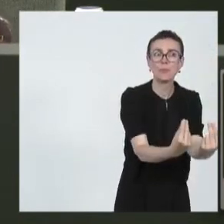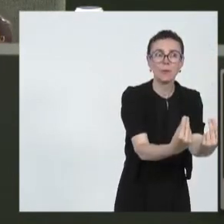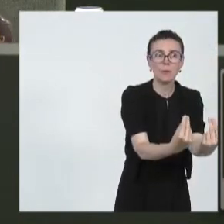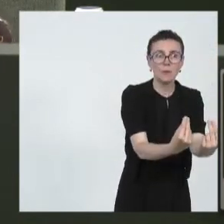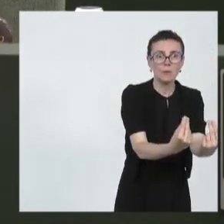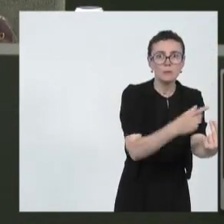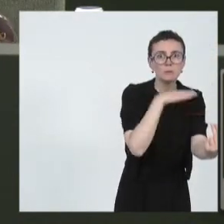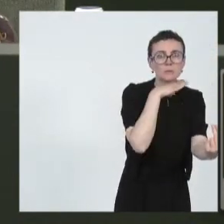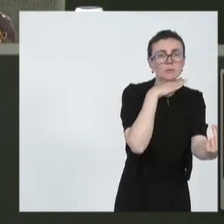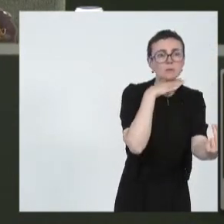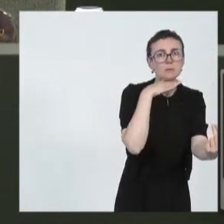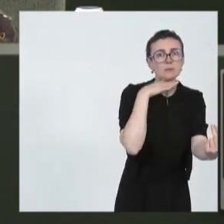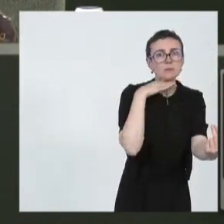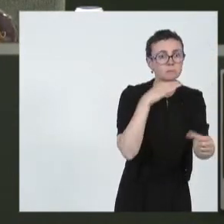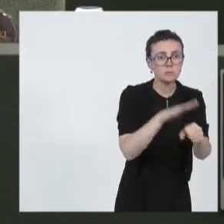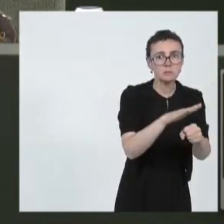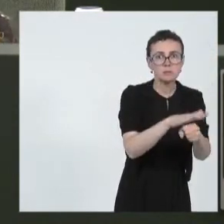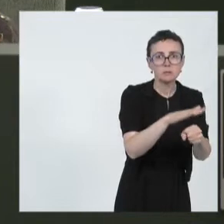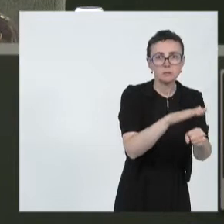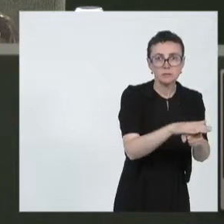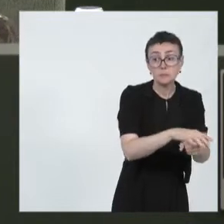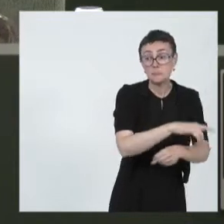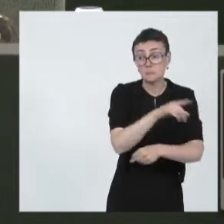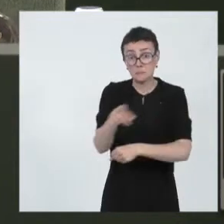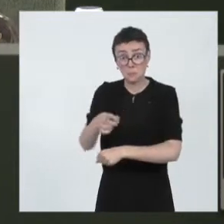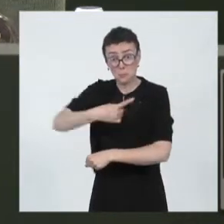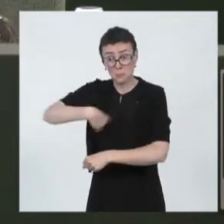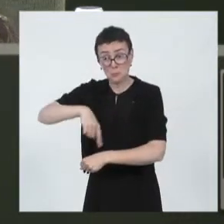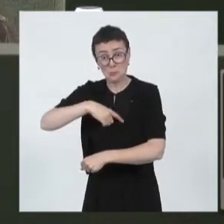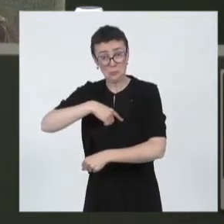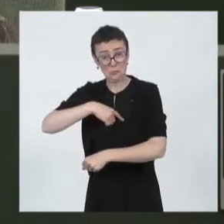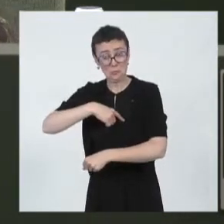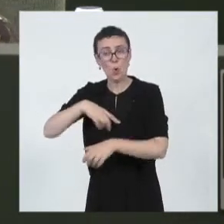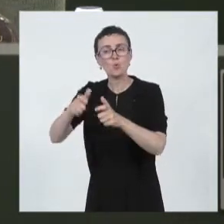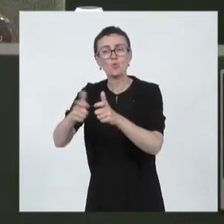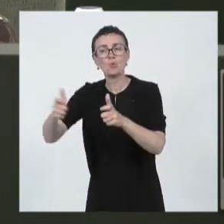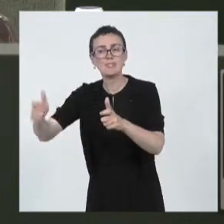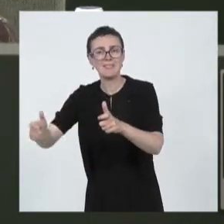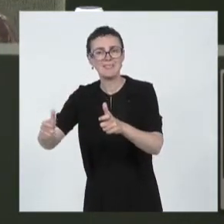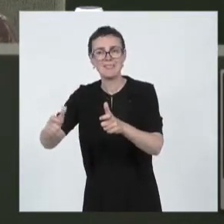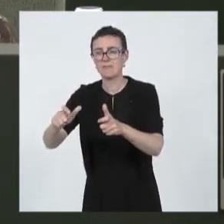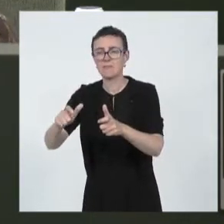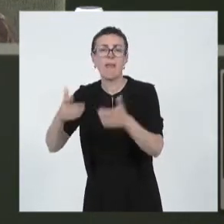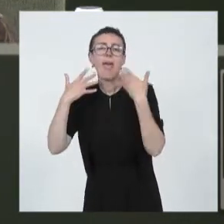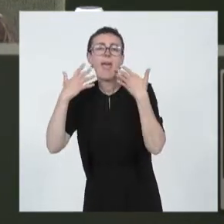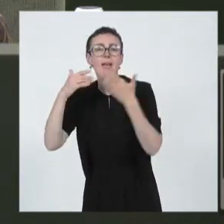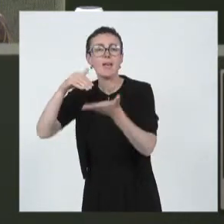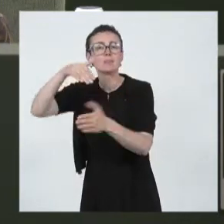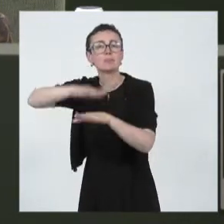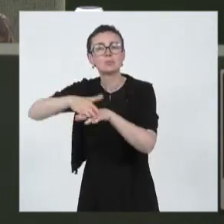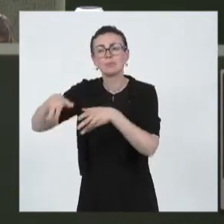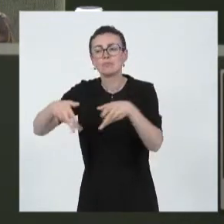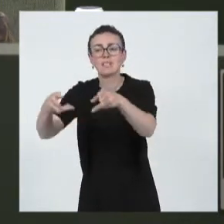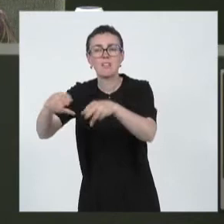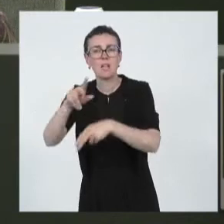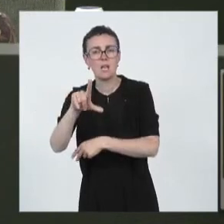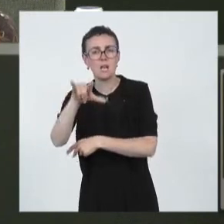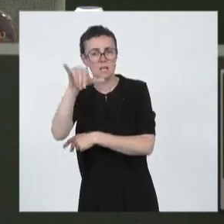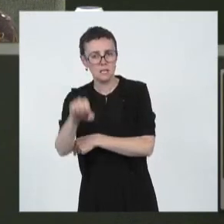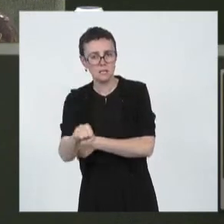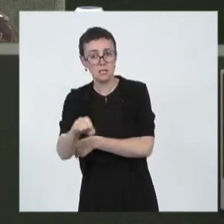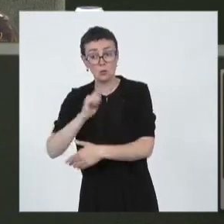manque en augmentant nos achats d'eau à l'usine d'Air sur la Lys, qui produit de l'eau potable à partir de celle de la Lys. Mais le débit du cours d'eau diminue également.